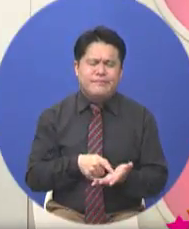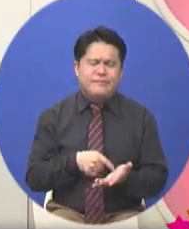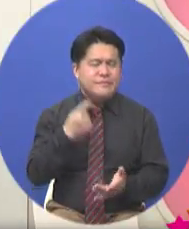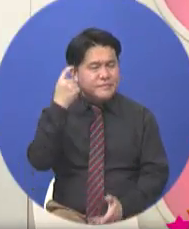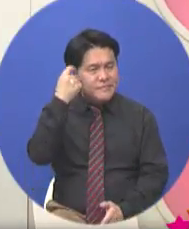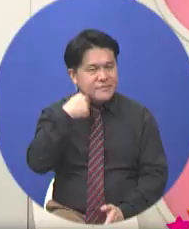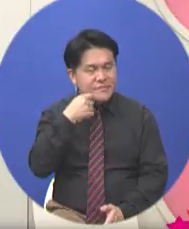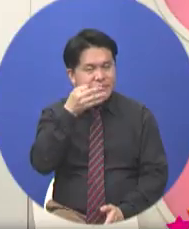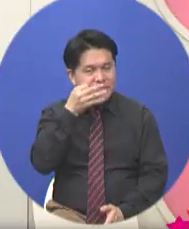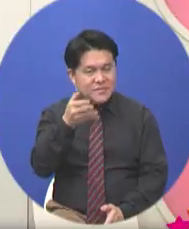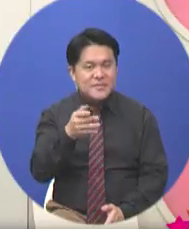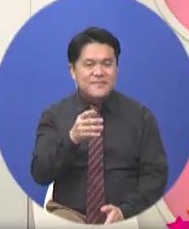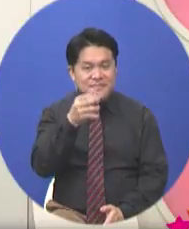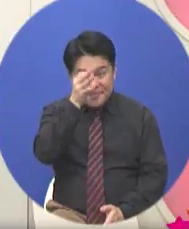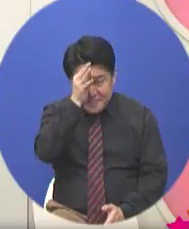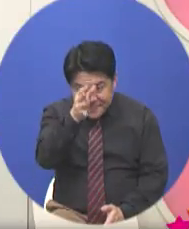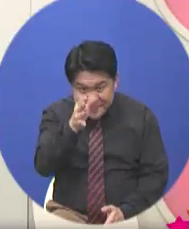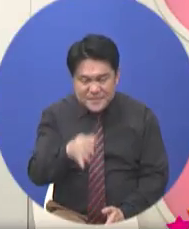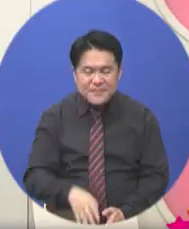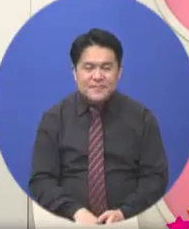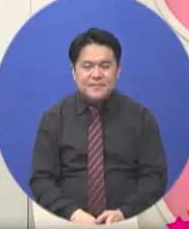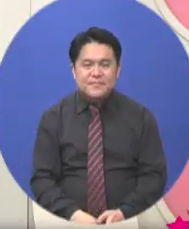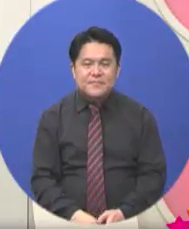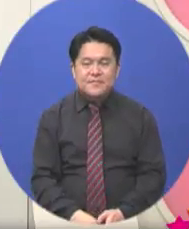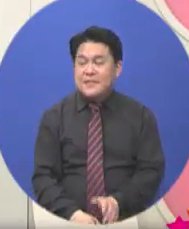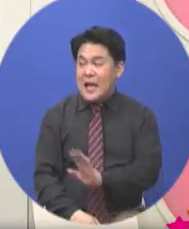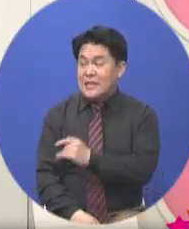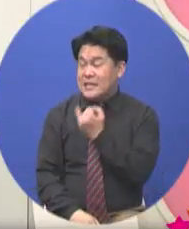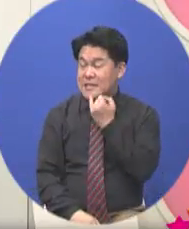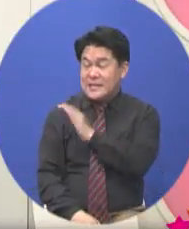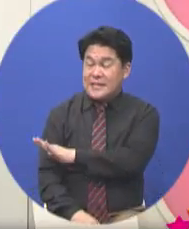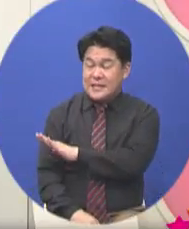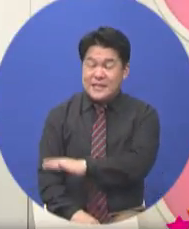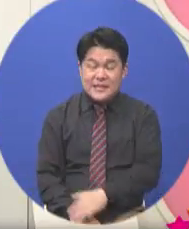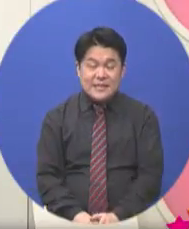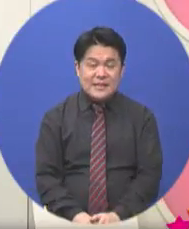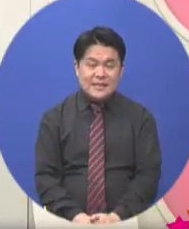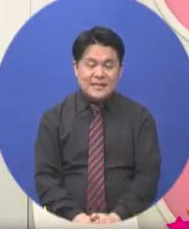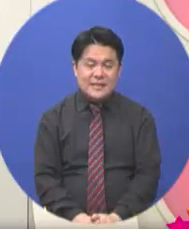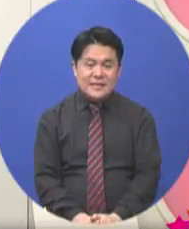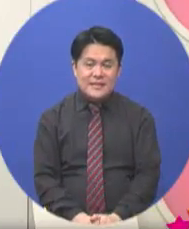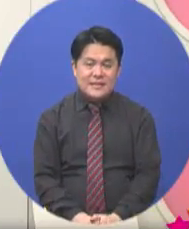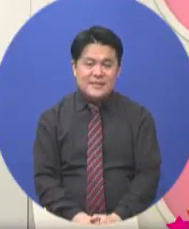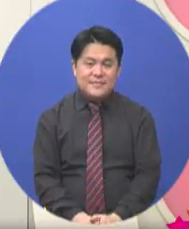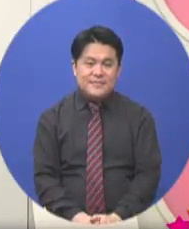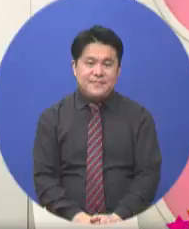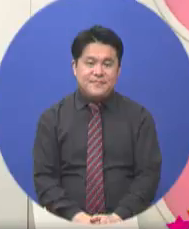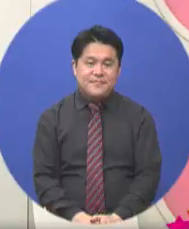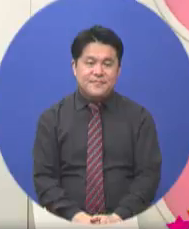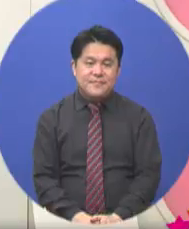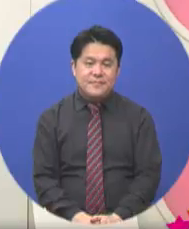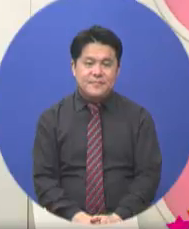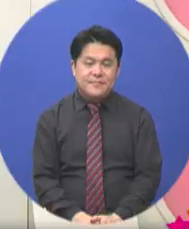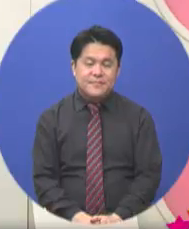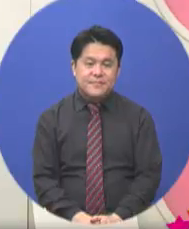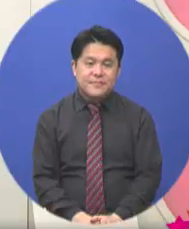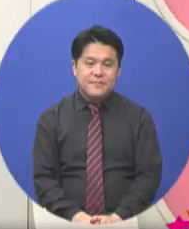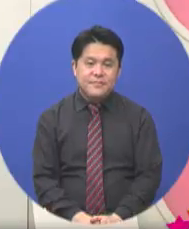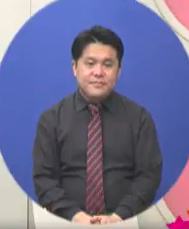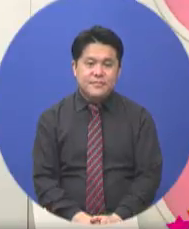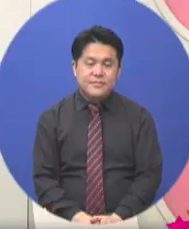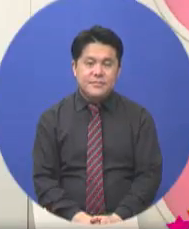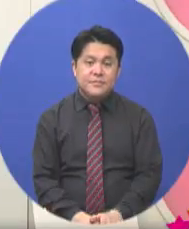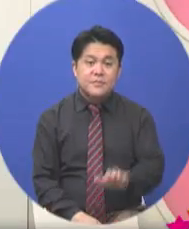목소리를 들려드려서 죄송하고 송구스럽단 말씀 먼저 괜찮아요. 드릴게요. 네. 김종찬님은